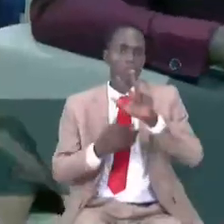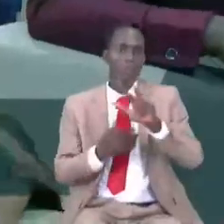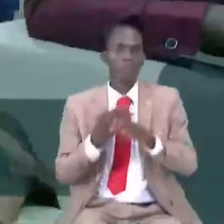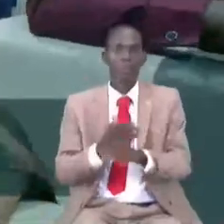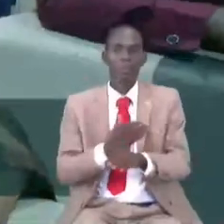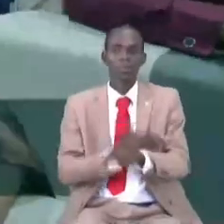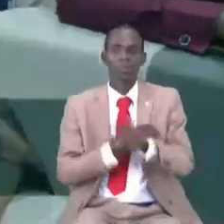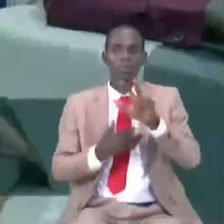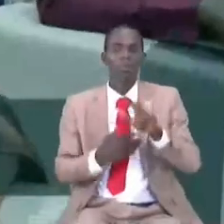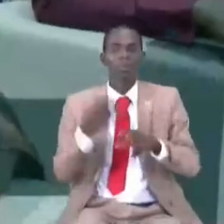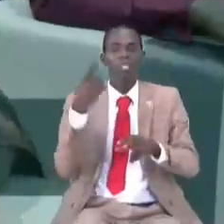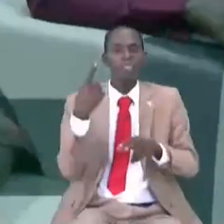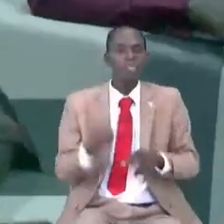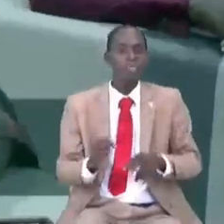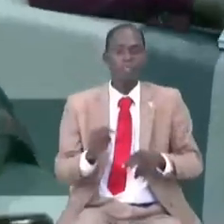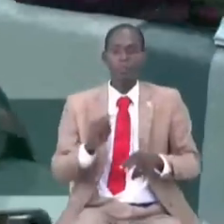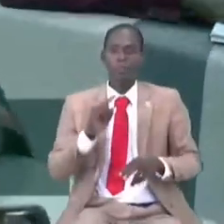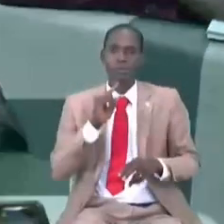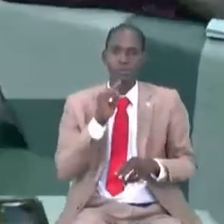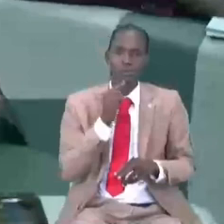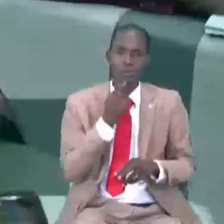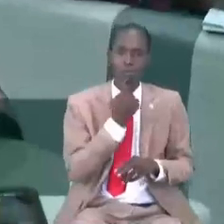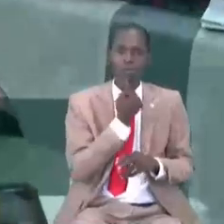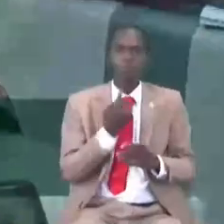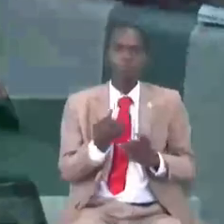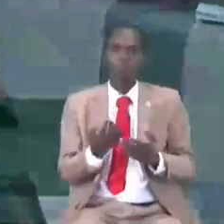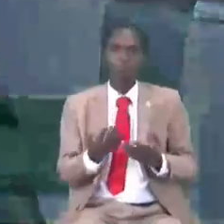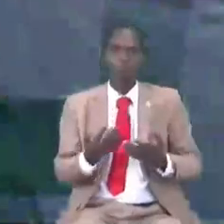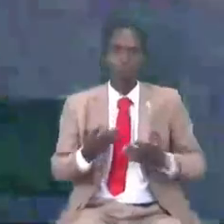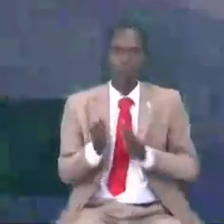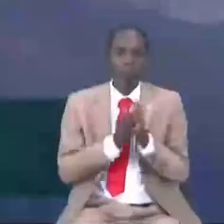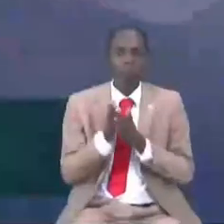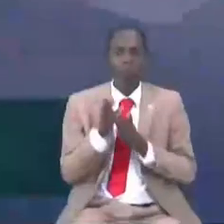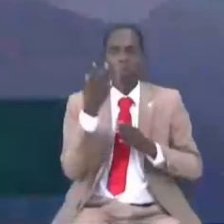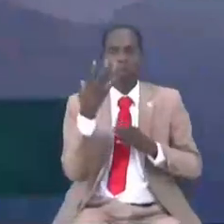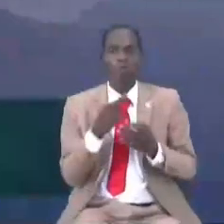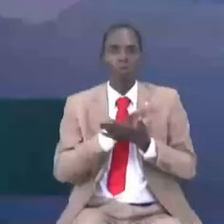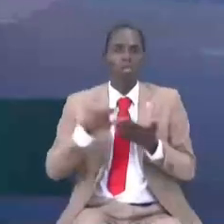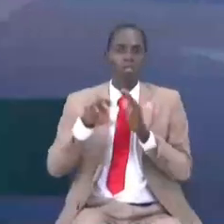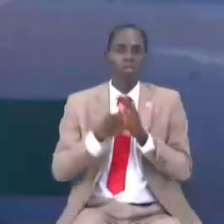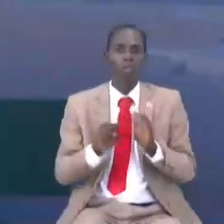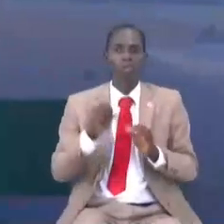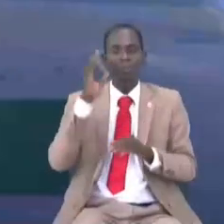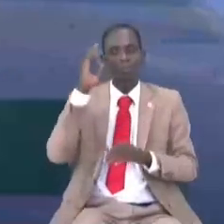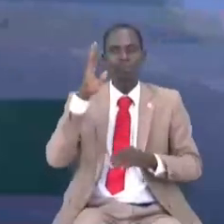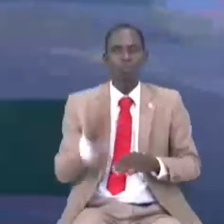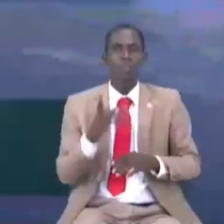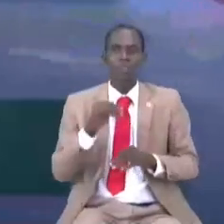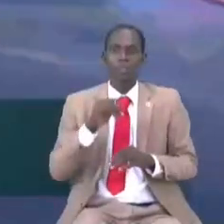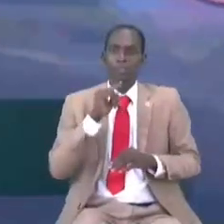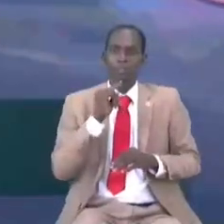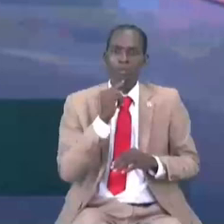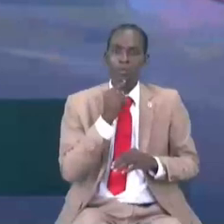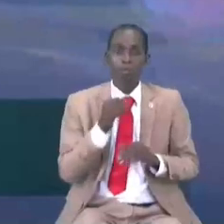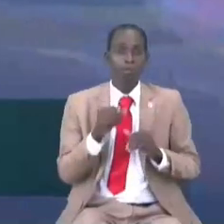la passion fervente des prédicateurs justes. La passion fervente des prédicateurs justes. Maintenant, nous savons